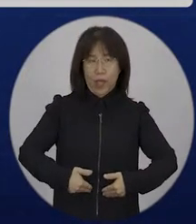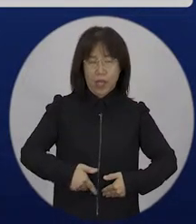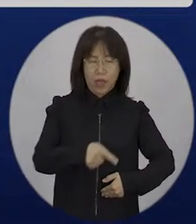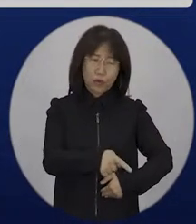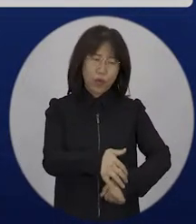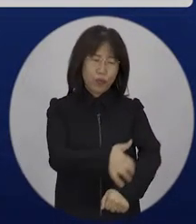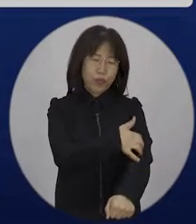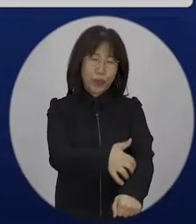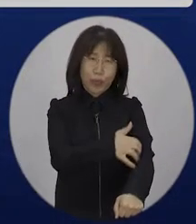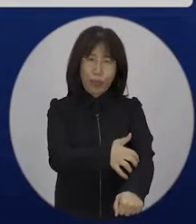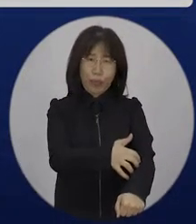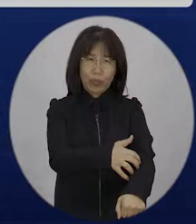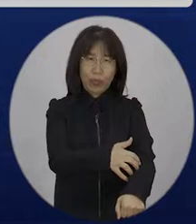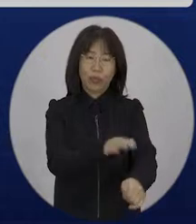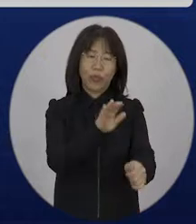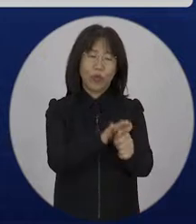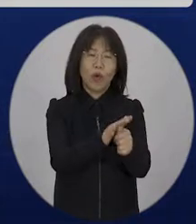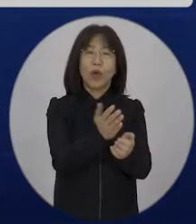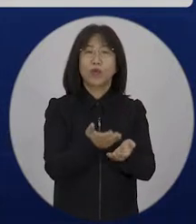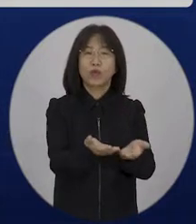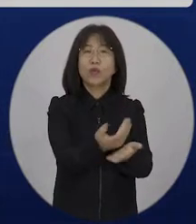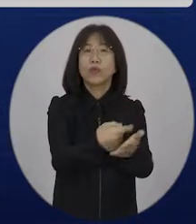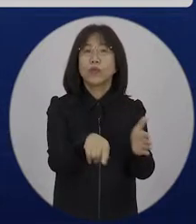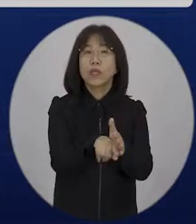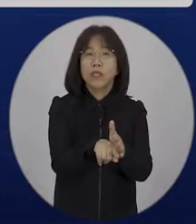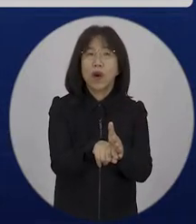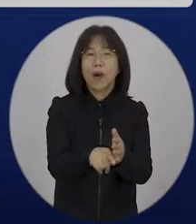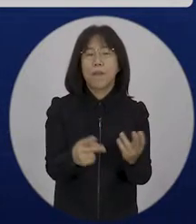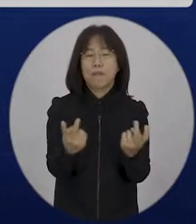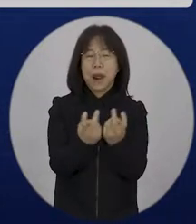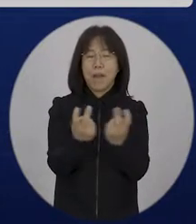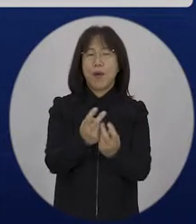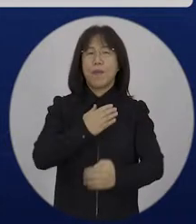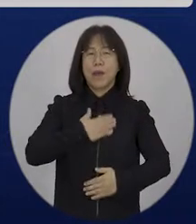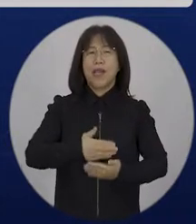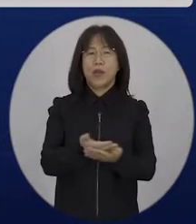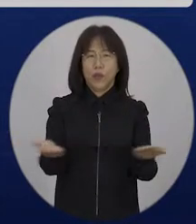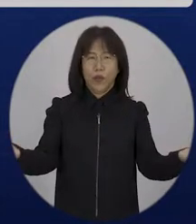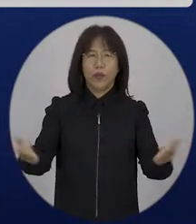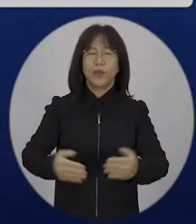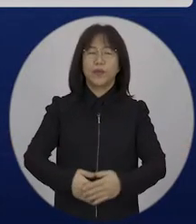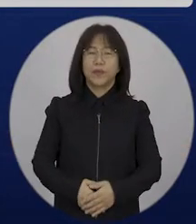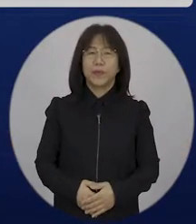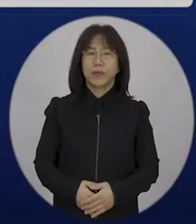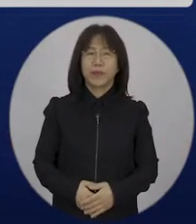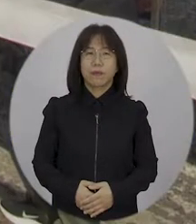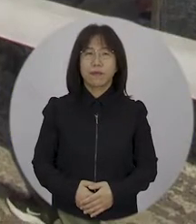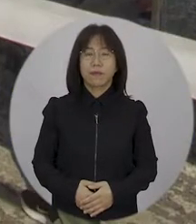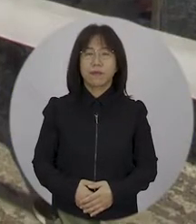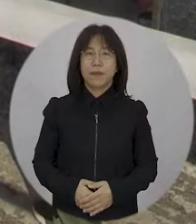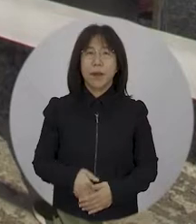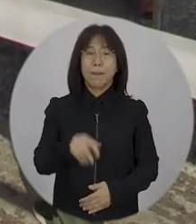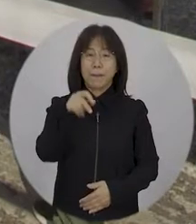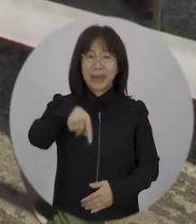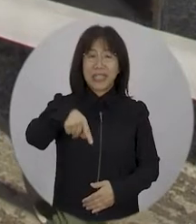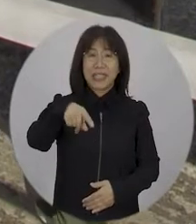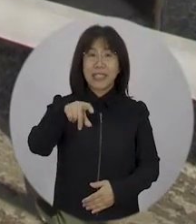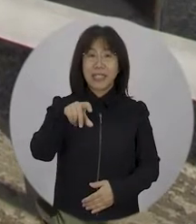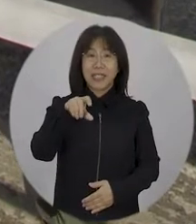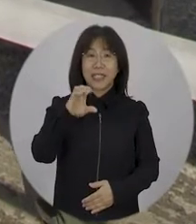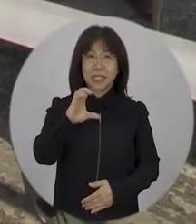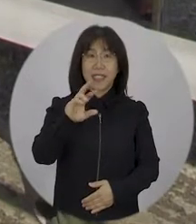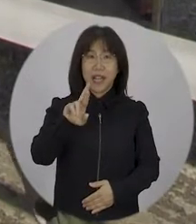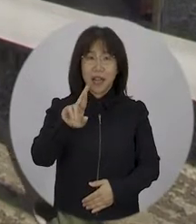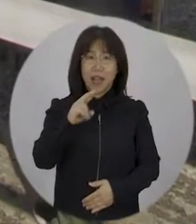재택치료자의 불편을 해소하기 위해 일반 관리군에 대한 재택치료 방법을 안내해드립니다. 먼저 PCR